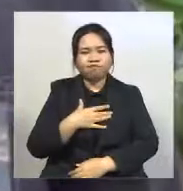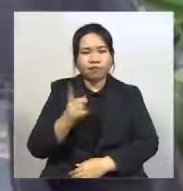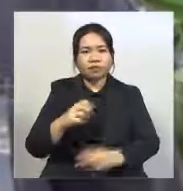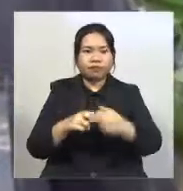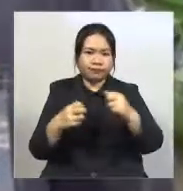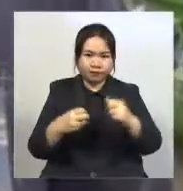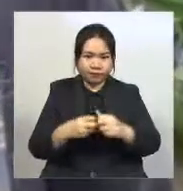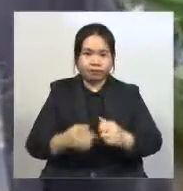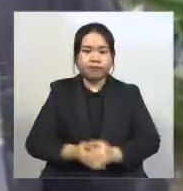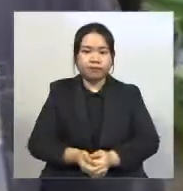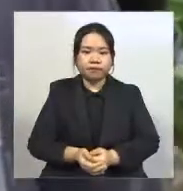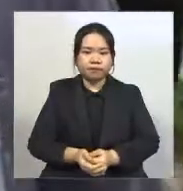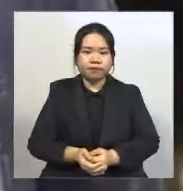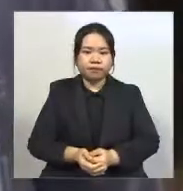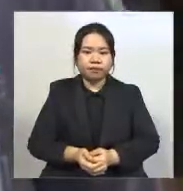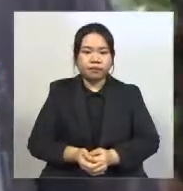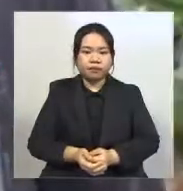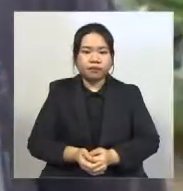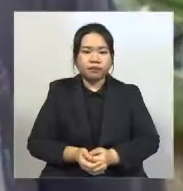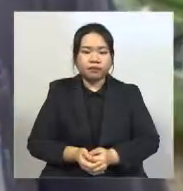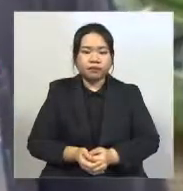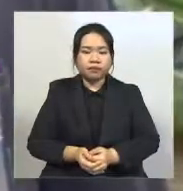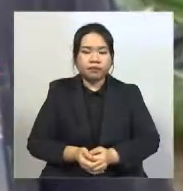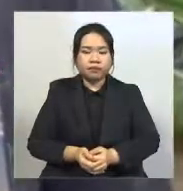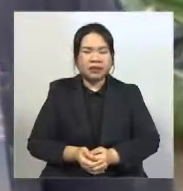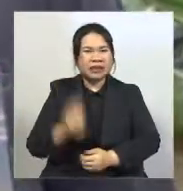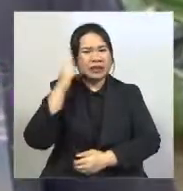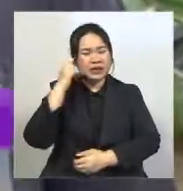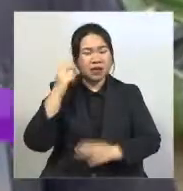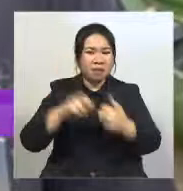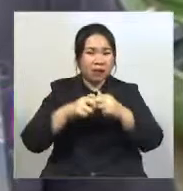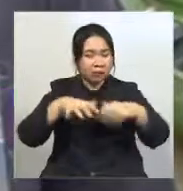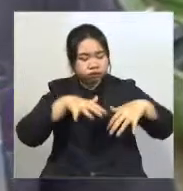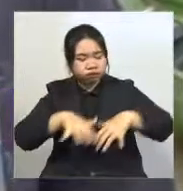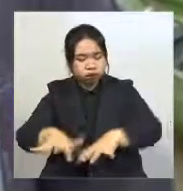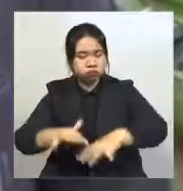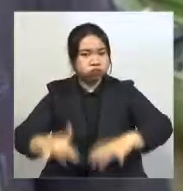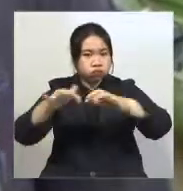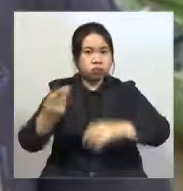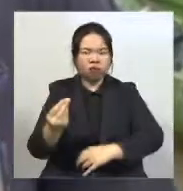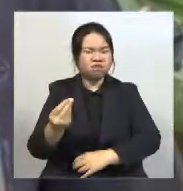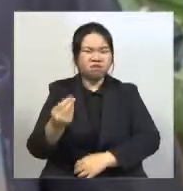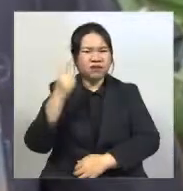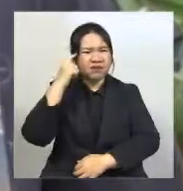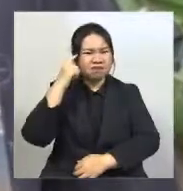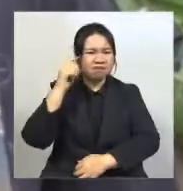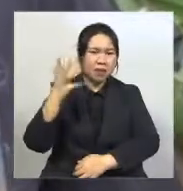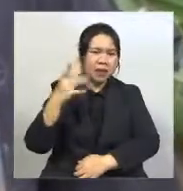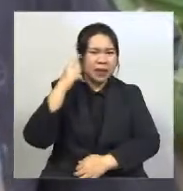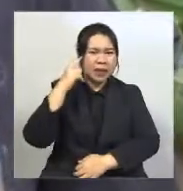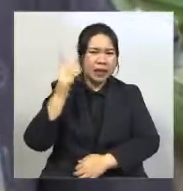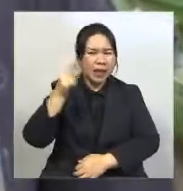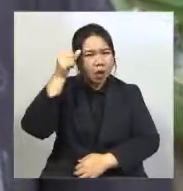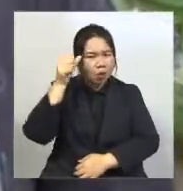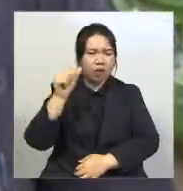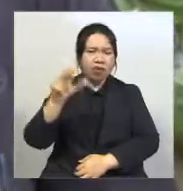ายใช่ค่ะไม่คิดว่ามันจะรุนแรงขนาดนี้ค่ะเพราะว่ามันมาระยะ